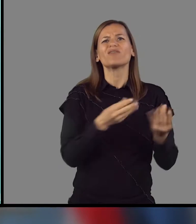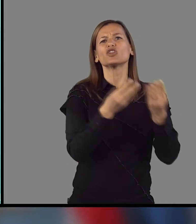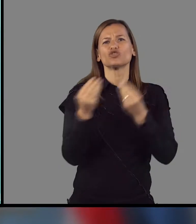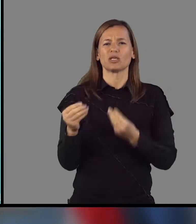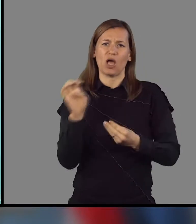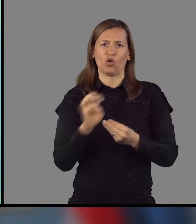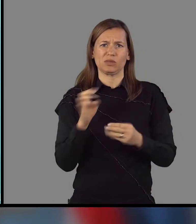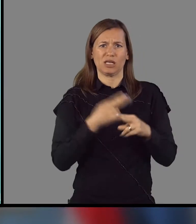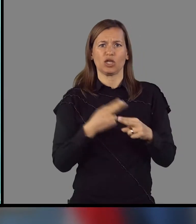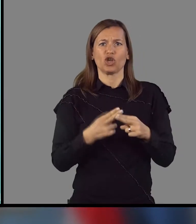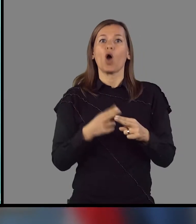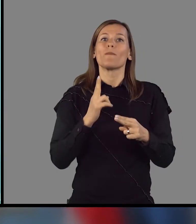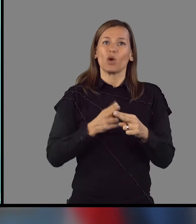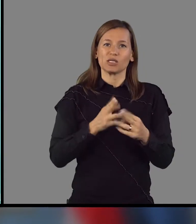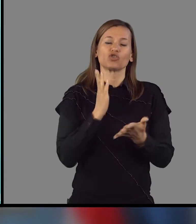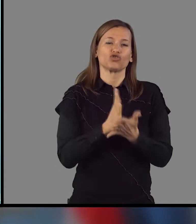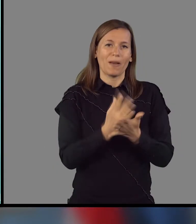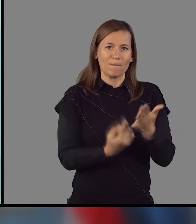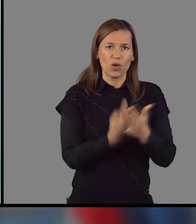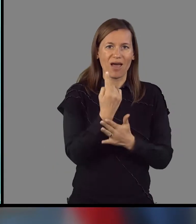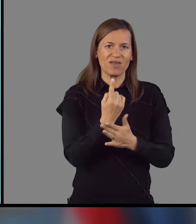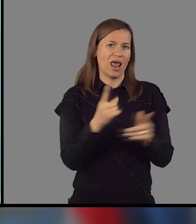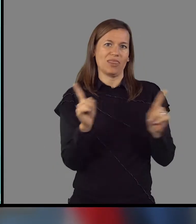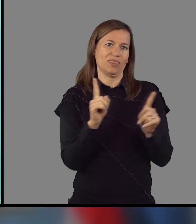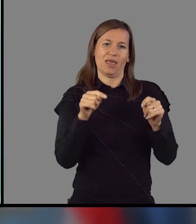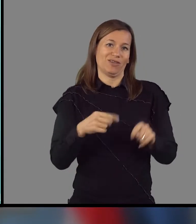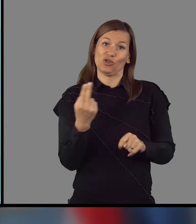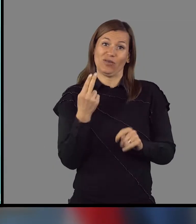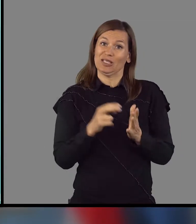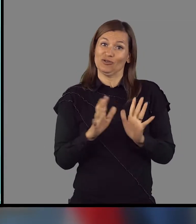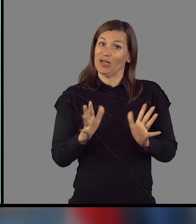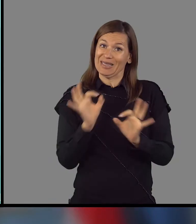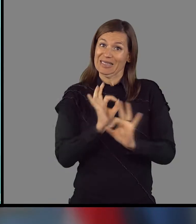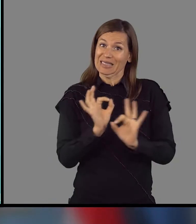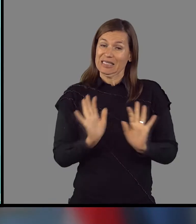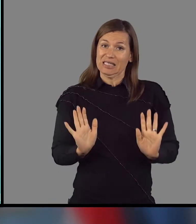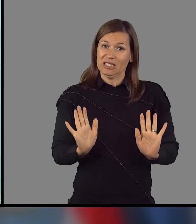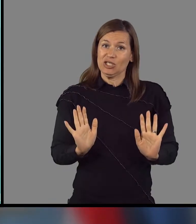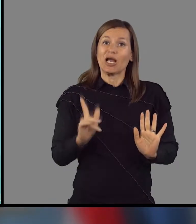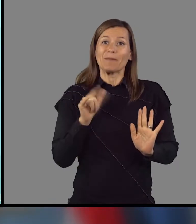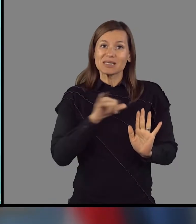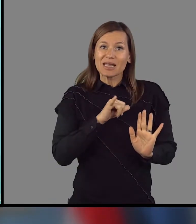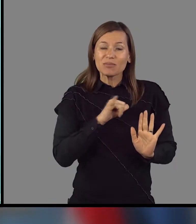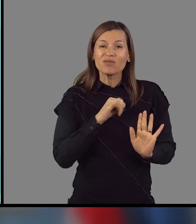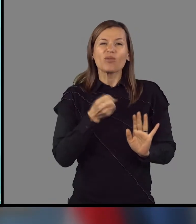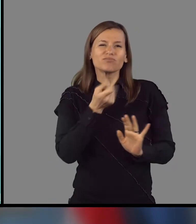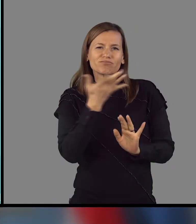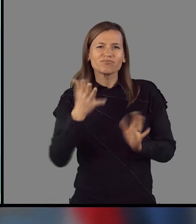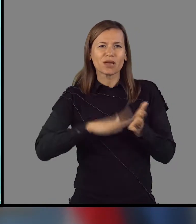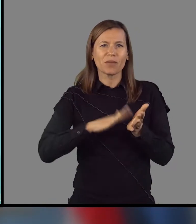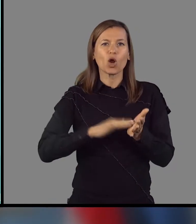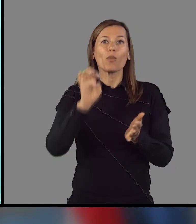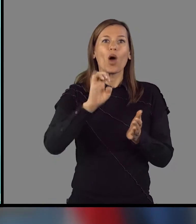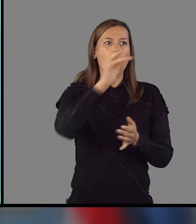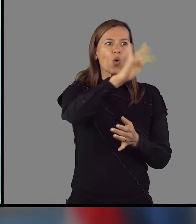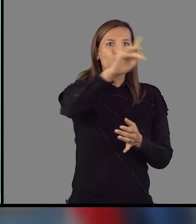večini evropskih držav bolezen že pojavila, ne pa v Sloveniji. Je pa zanimivo, da število